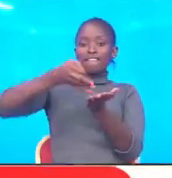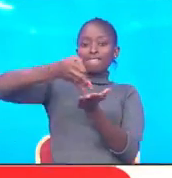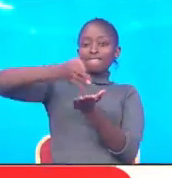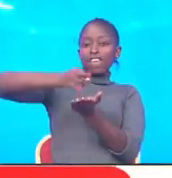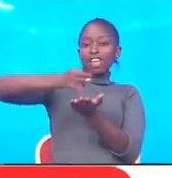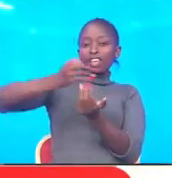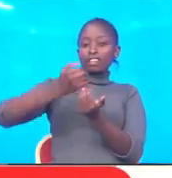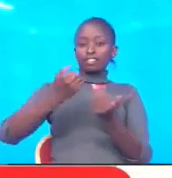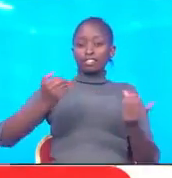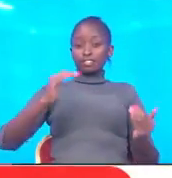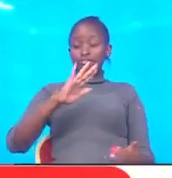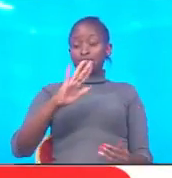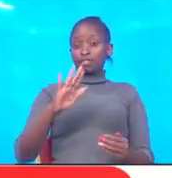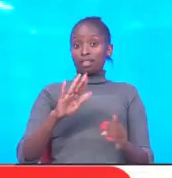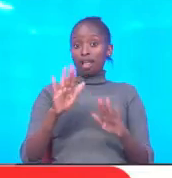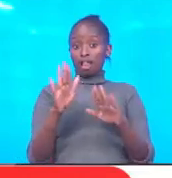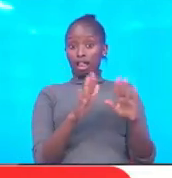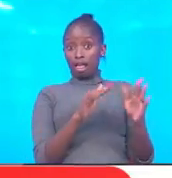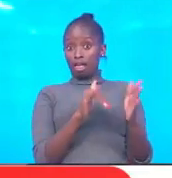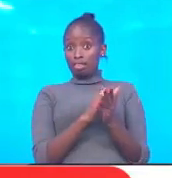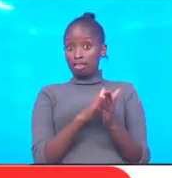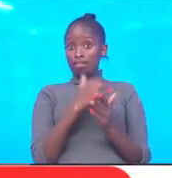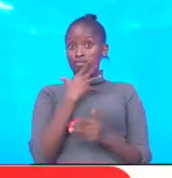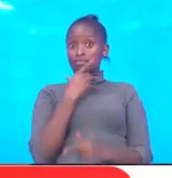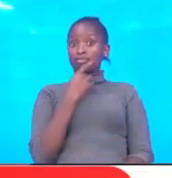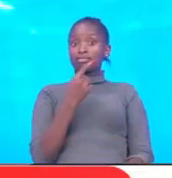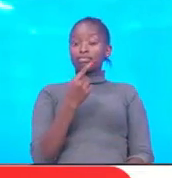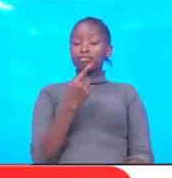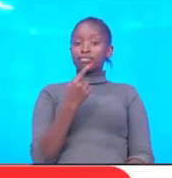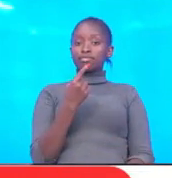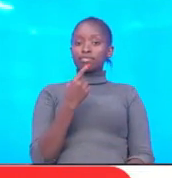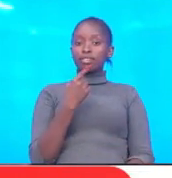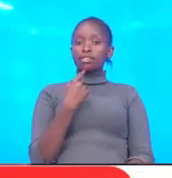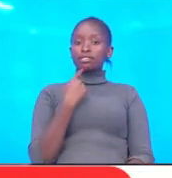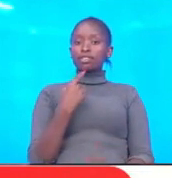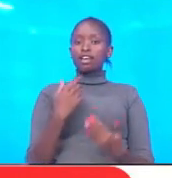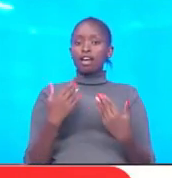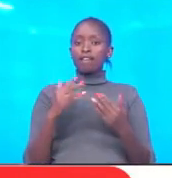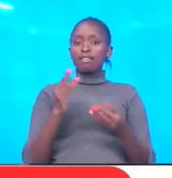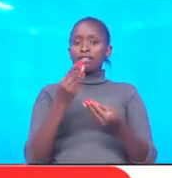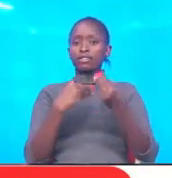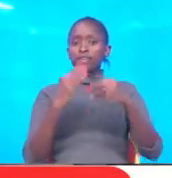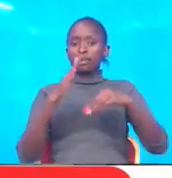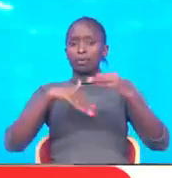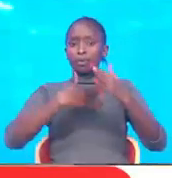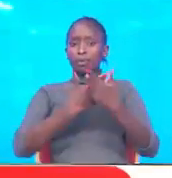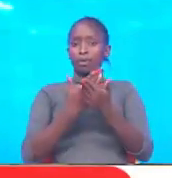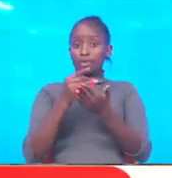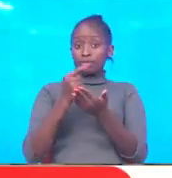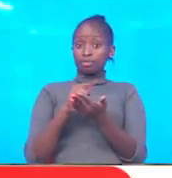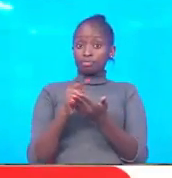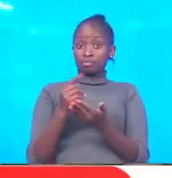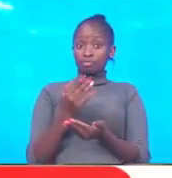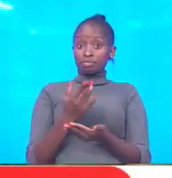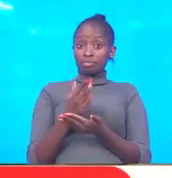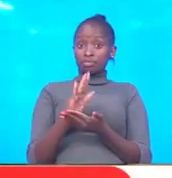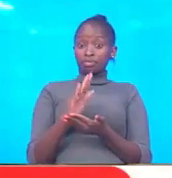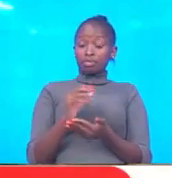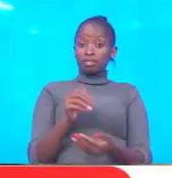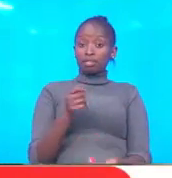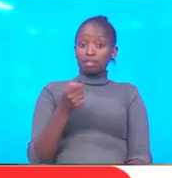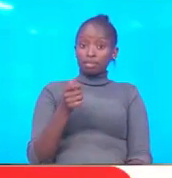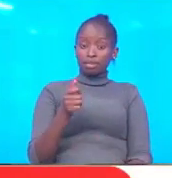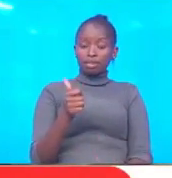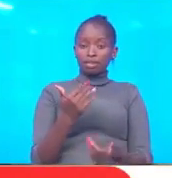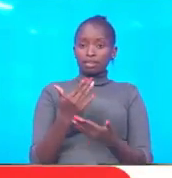ya shambani, pia huuza mbegu za kiasili kwa wakulima eneo hilo, akiwa miongoni mwa wakulima wadogo wadogo wanaotegemewa